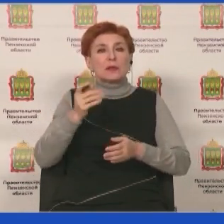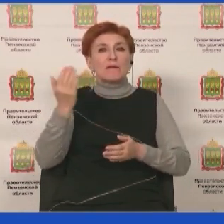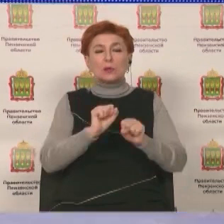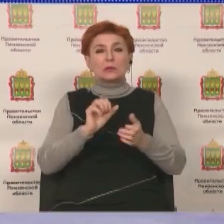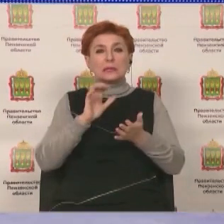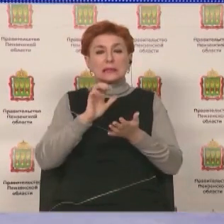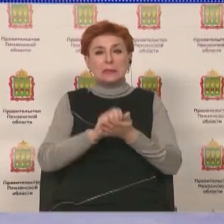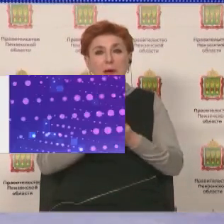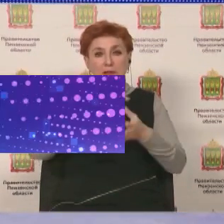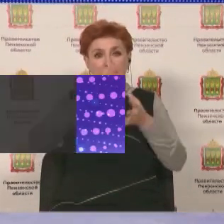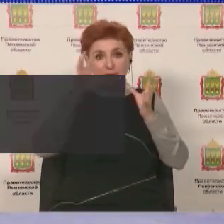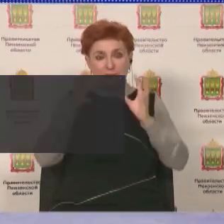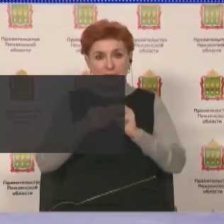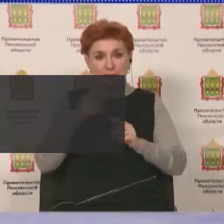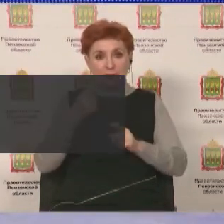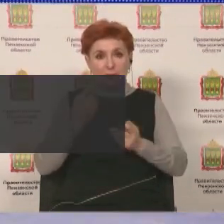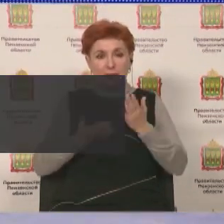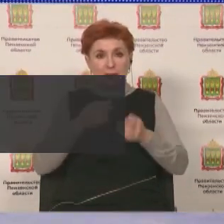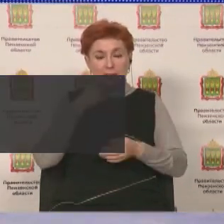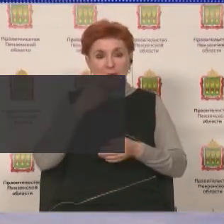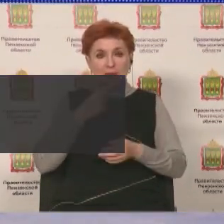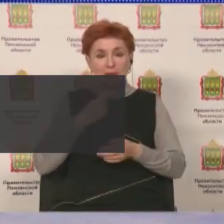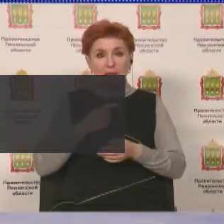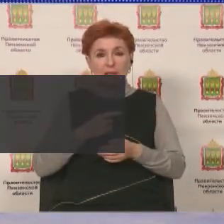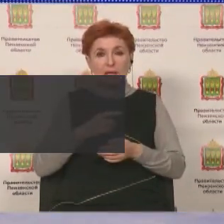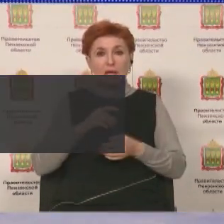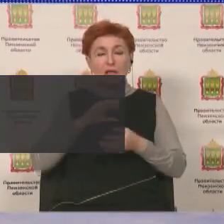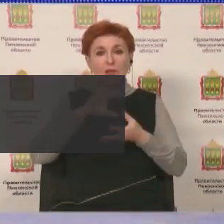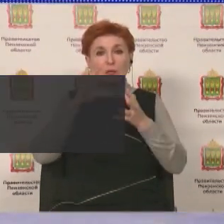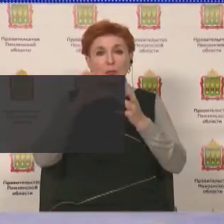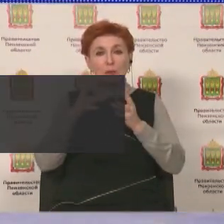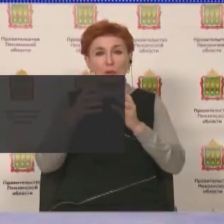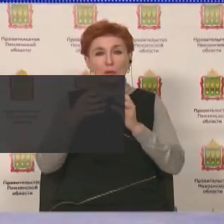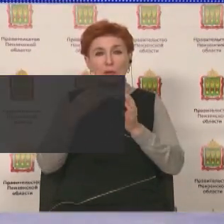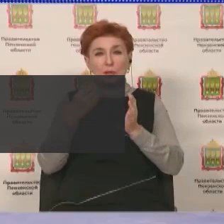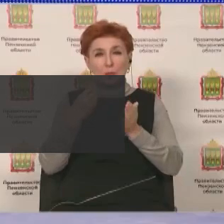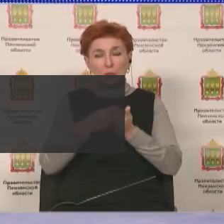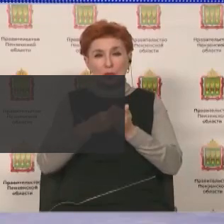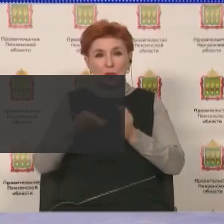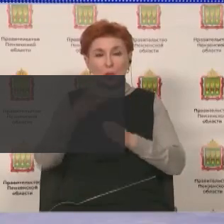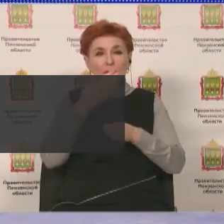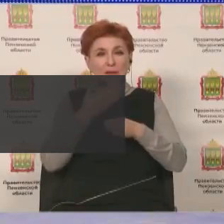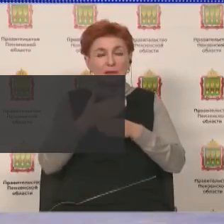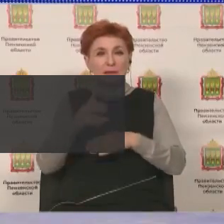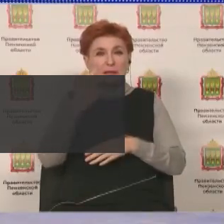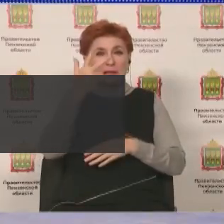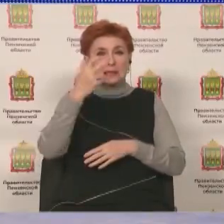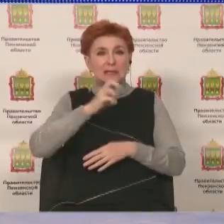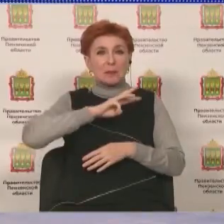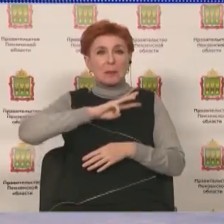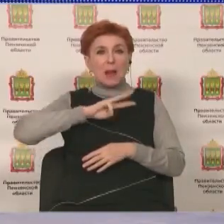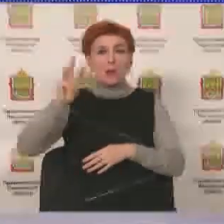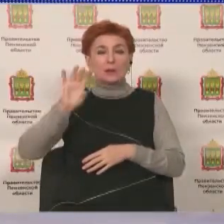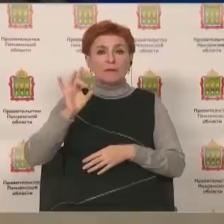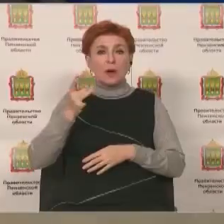поддержку. Ну, в целом, если говорить, из бюджета области на все эти мероприятия выделено более 300 миллионов